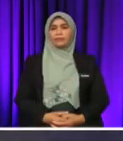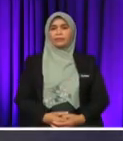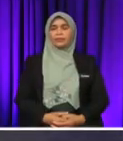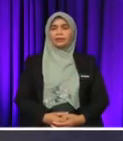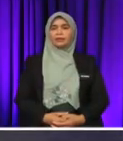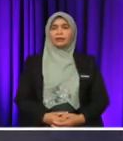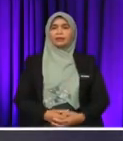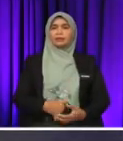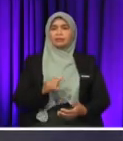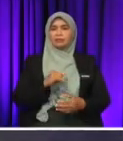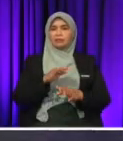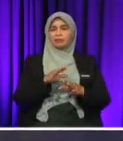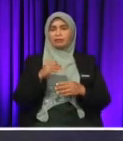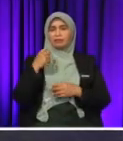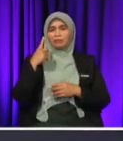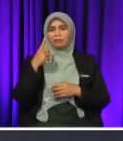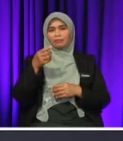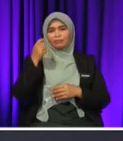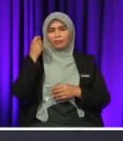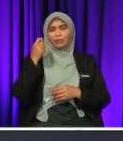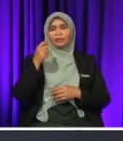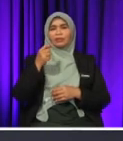batuklah saya tak dapat